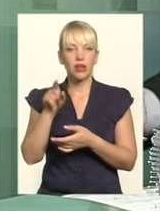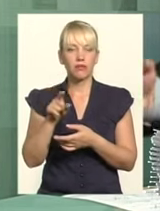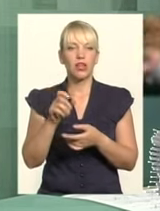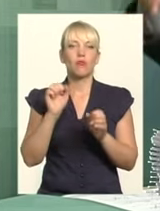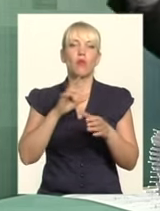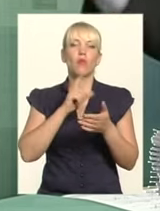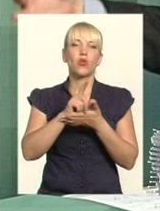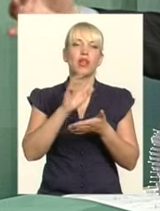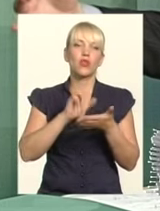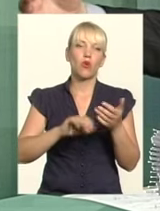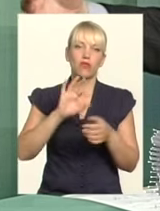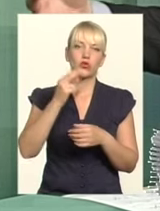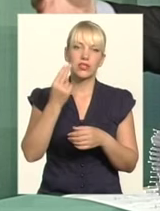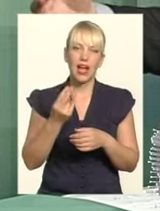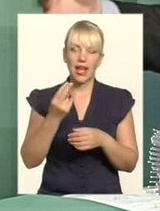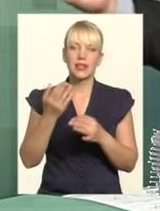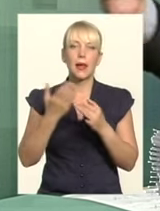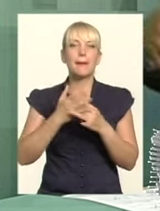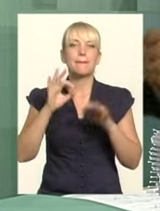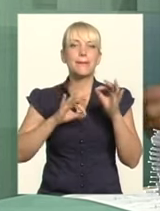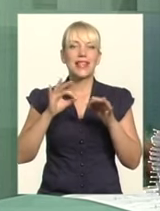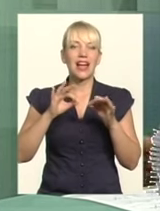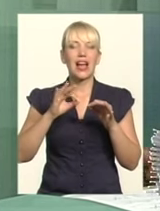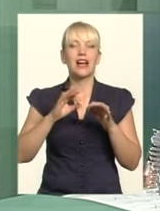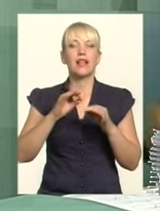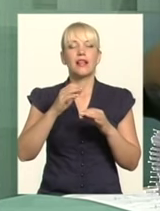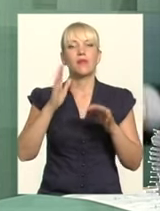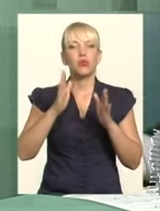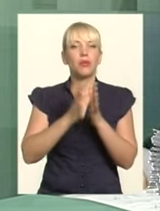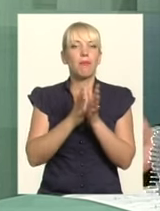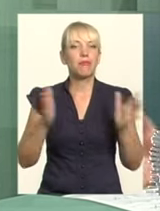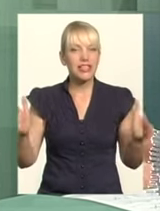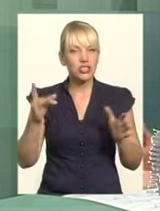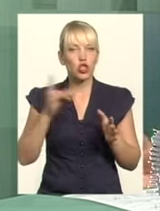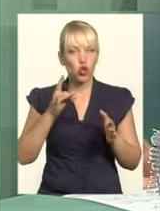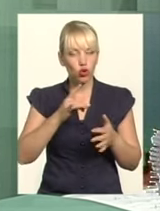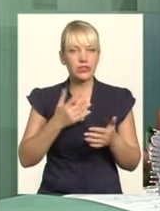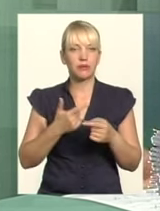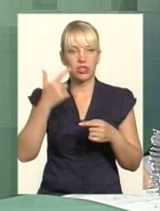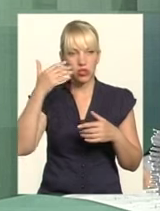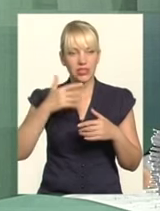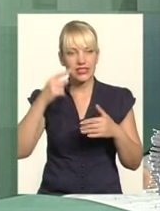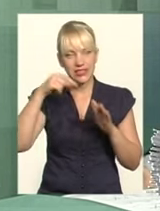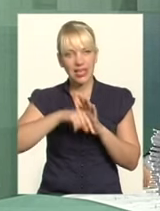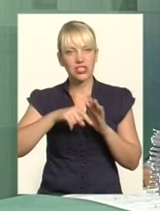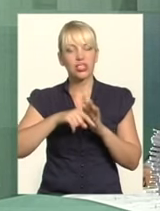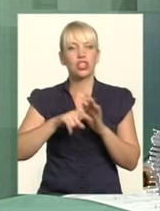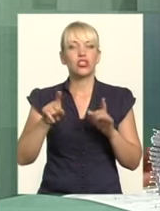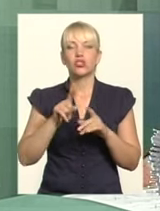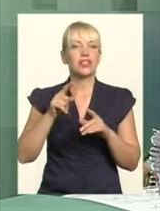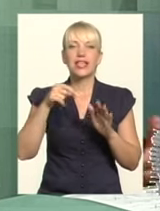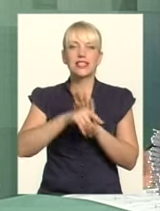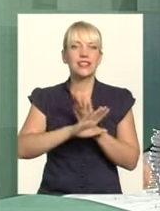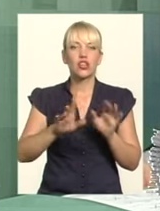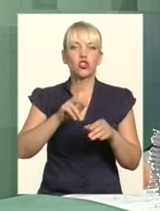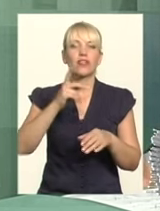податкову соціальну пільгу збільшать розмір самої. Тобто, це не означає, що вже, якщо навіть і більший дохід, то це знімуть назавжди.